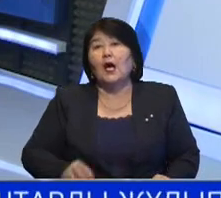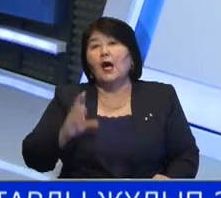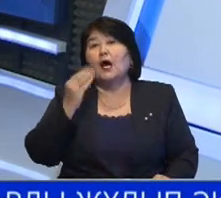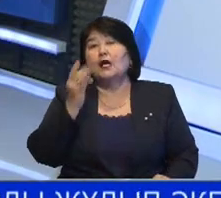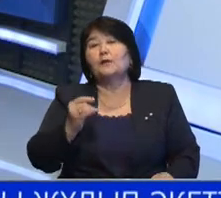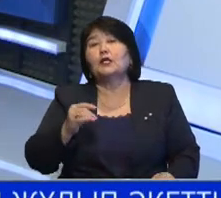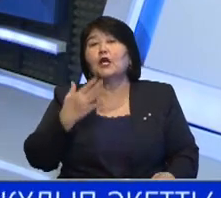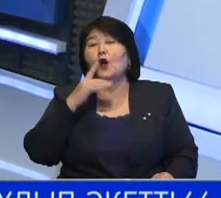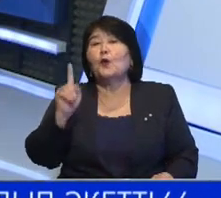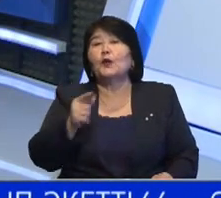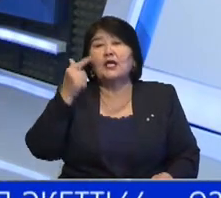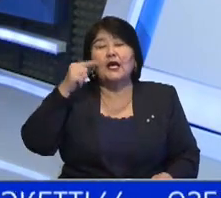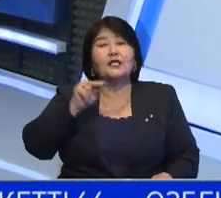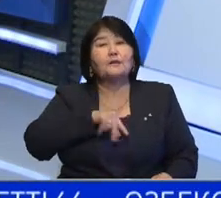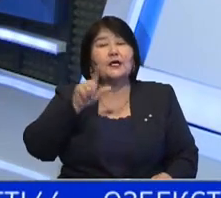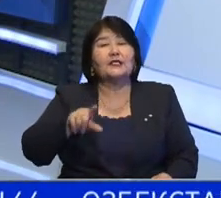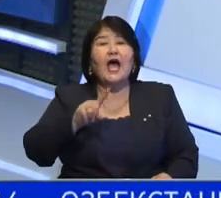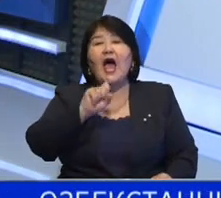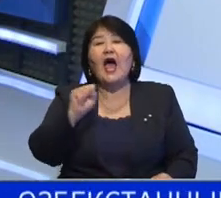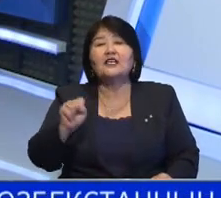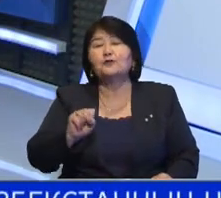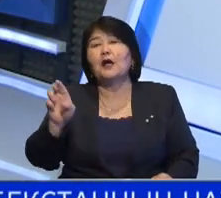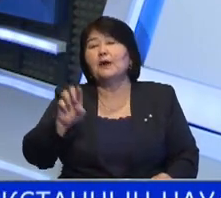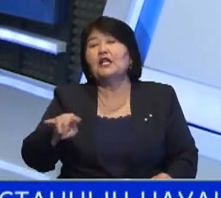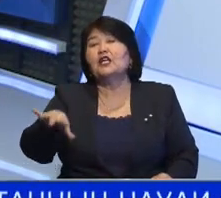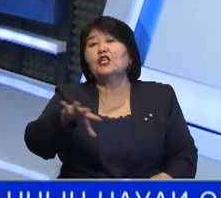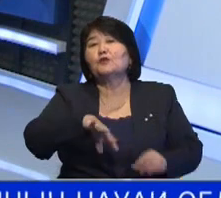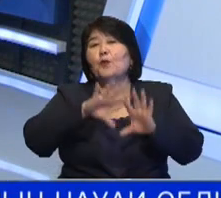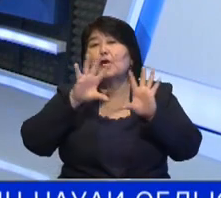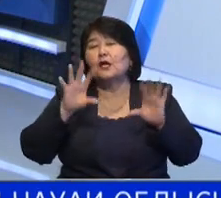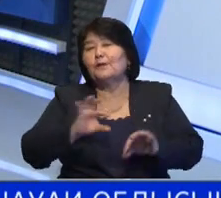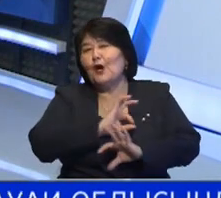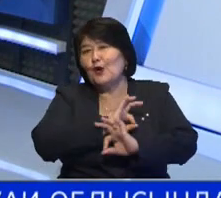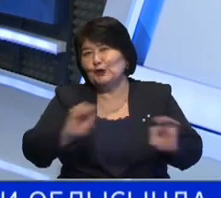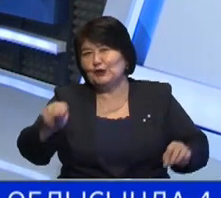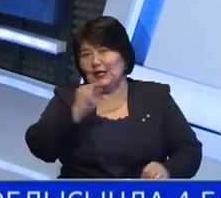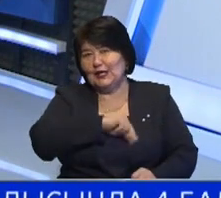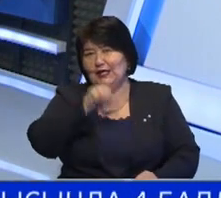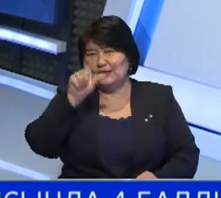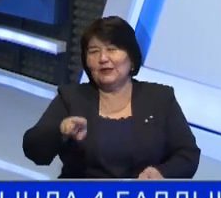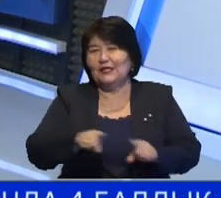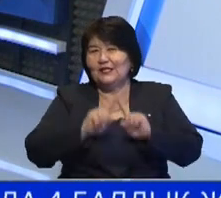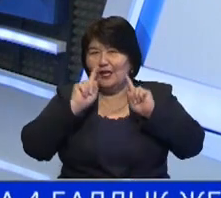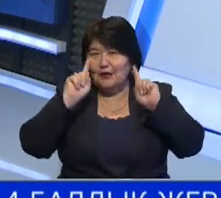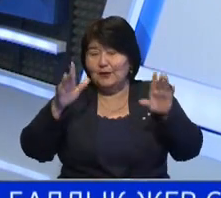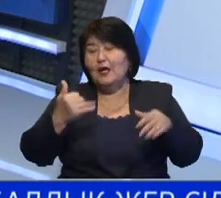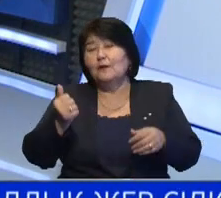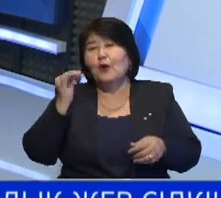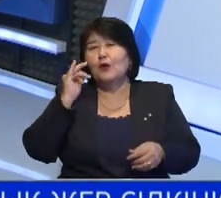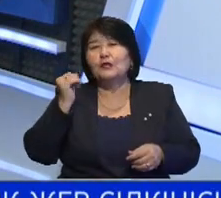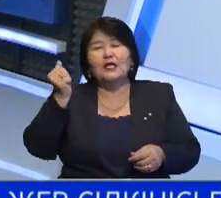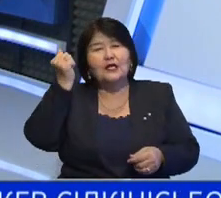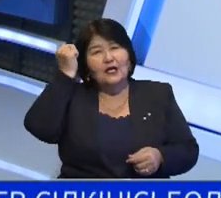Қармақшы аудандық өлкетану ғылыми қызметкері Әзірбек Бақтыбаев республика бойынша үздік қызметкер деп танылды. Тарихи жәдігерлерді